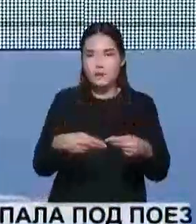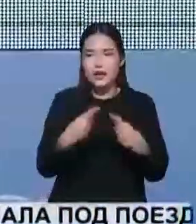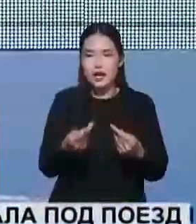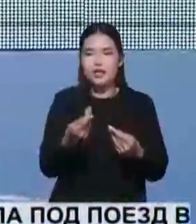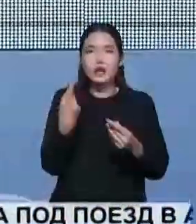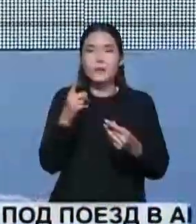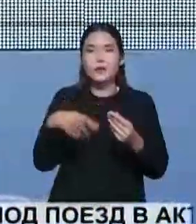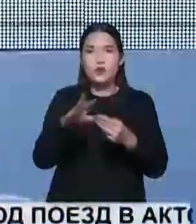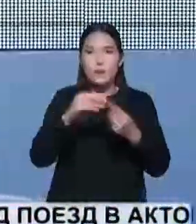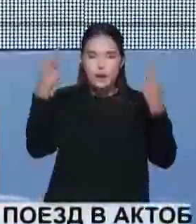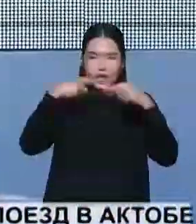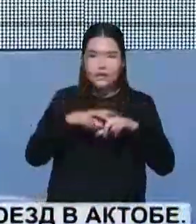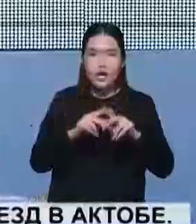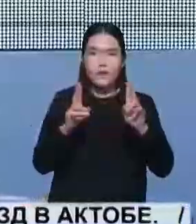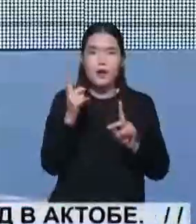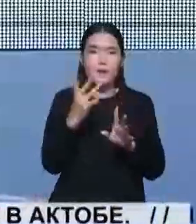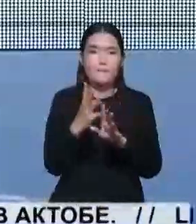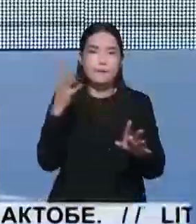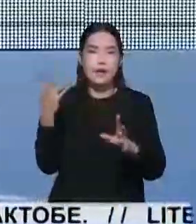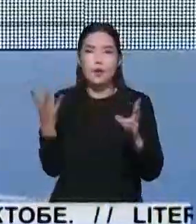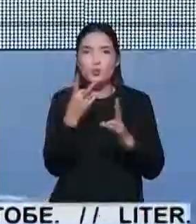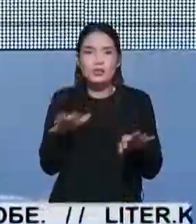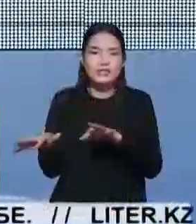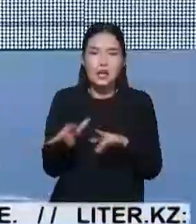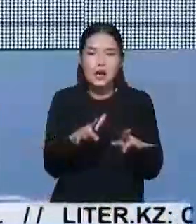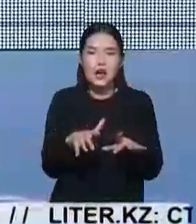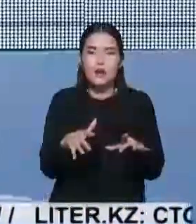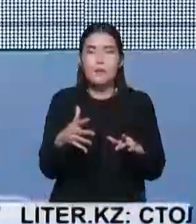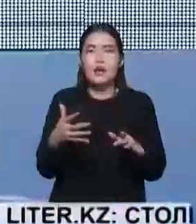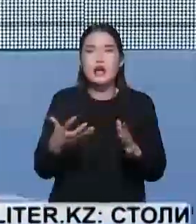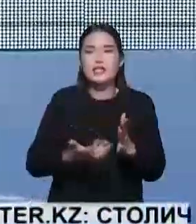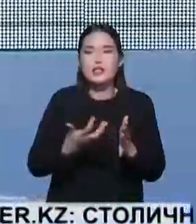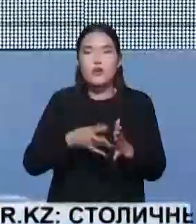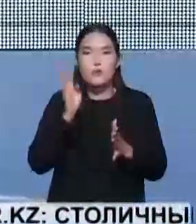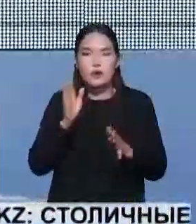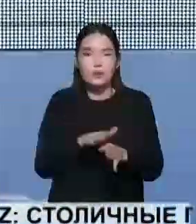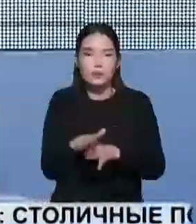технический процесс. Я в первую очередь вначале показывал износ наших сетей, порядка